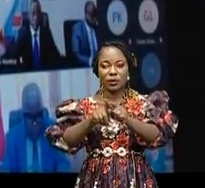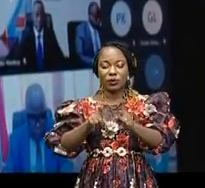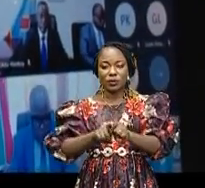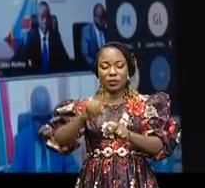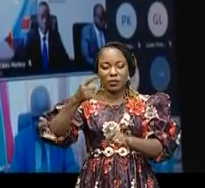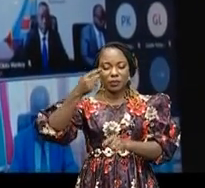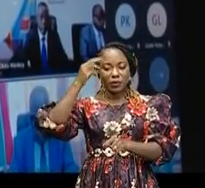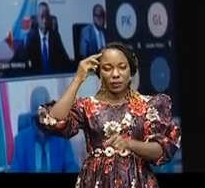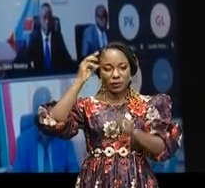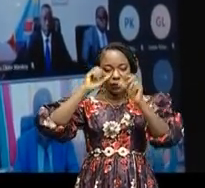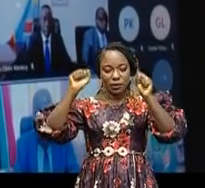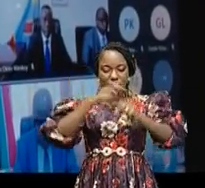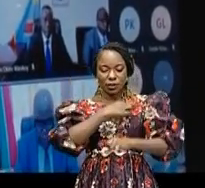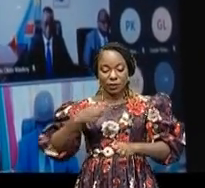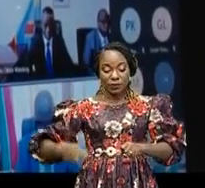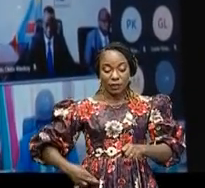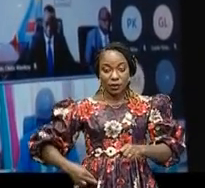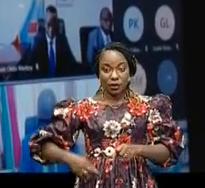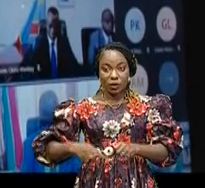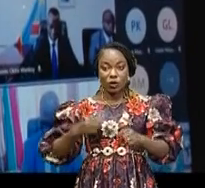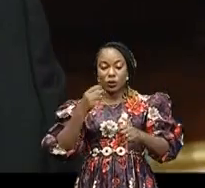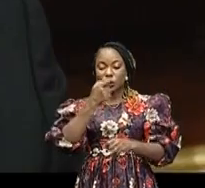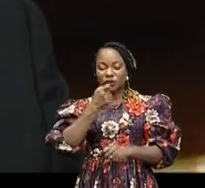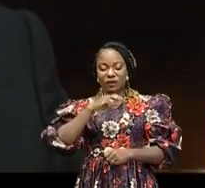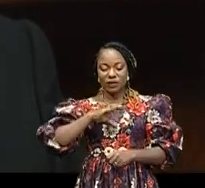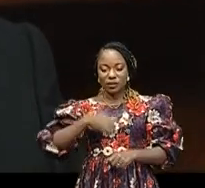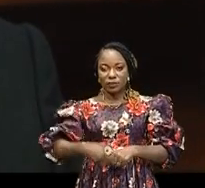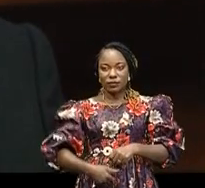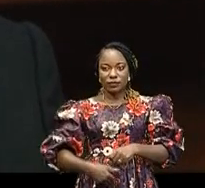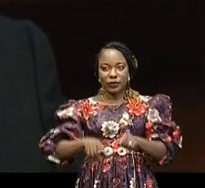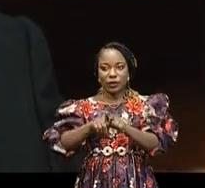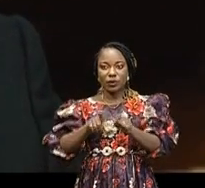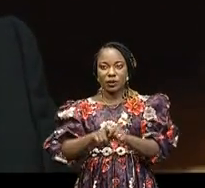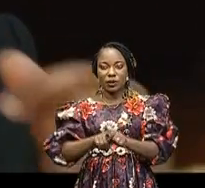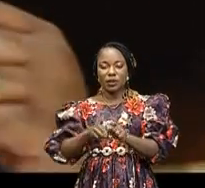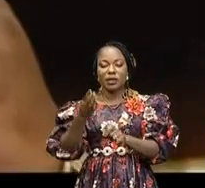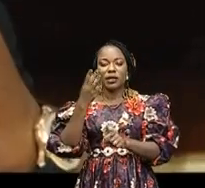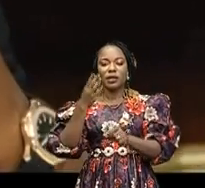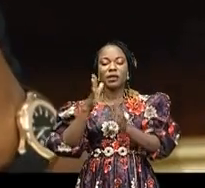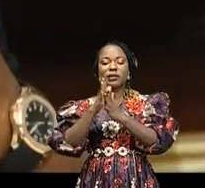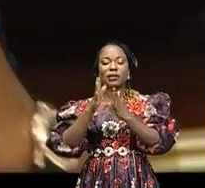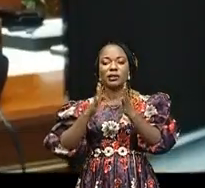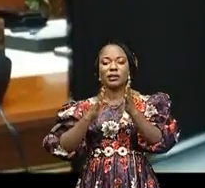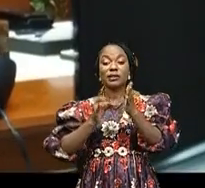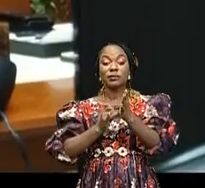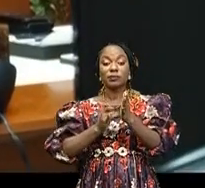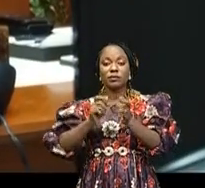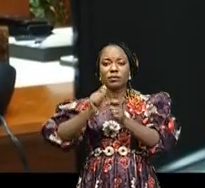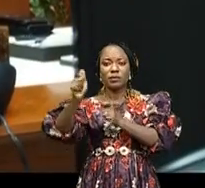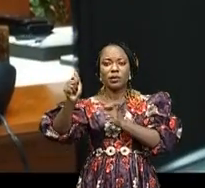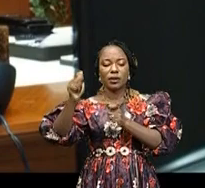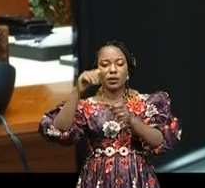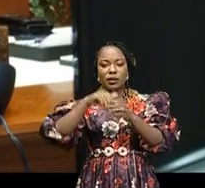premier président de notre République, Joseph Kassavubu, localisé à 17 km de la cité de Tchela, précisément dans le